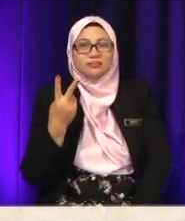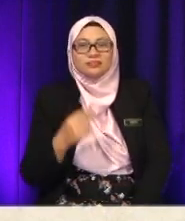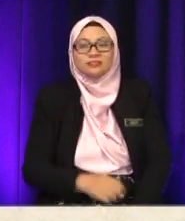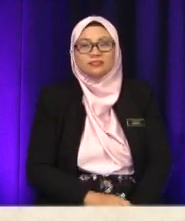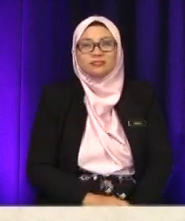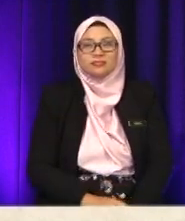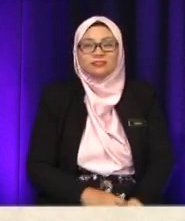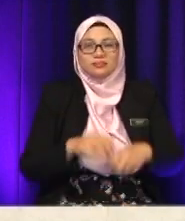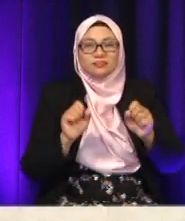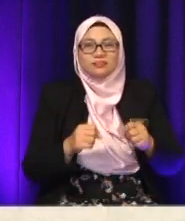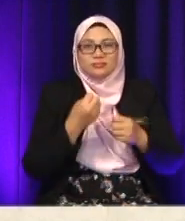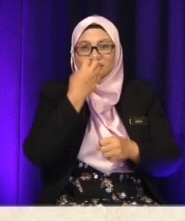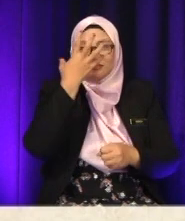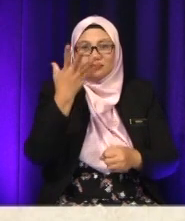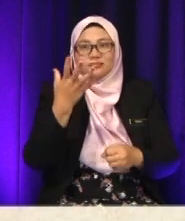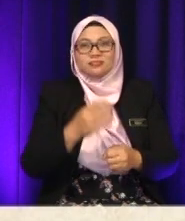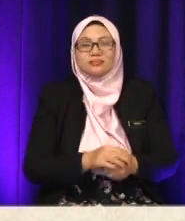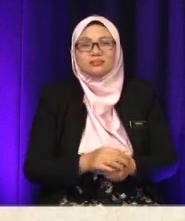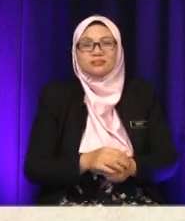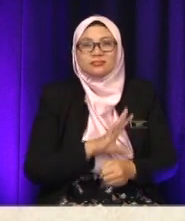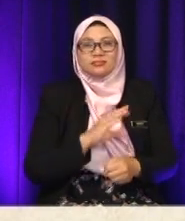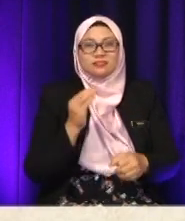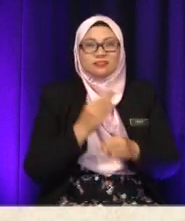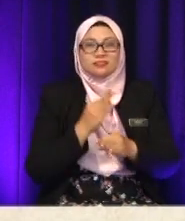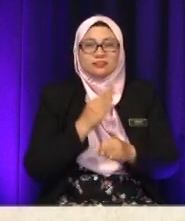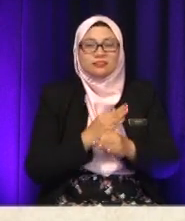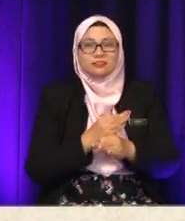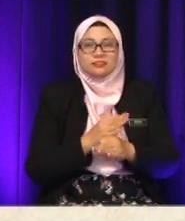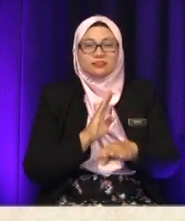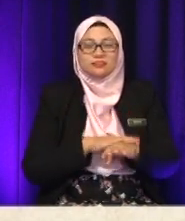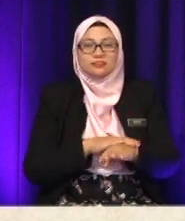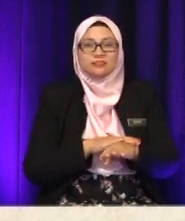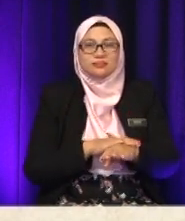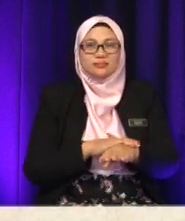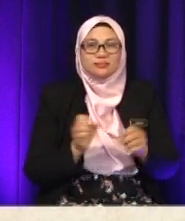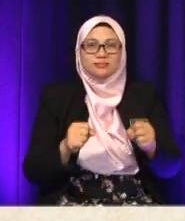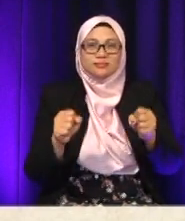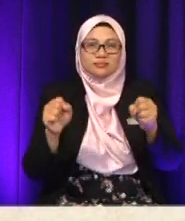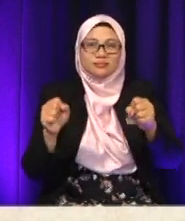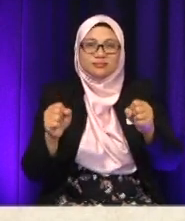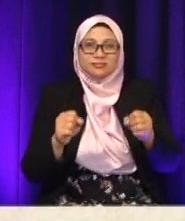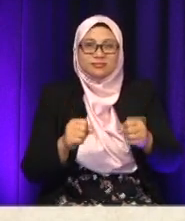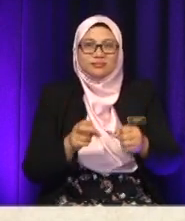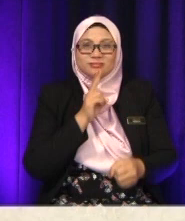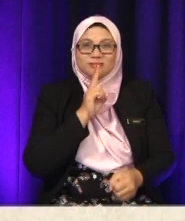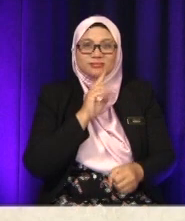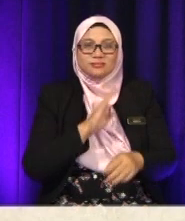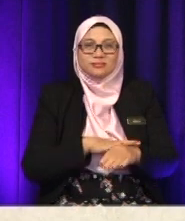menerangkan konsep dan fungsi komponen dalam sistem politik pada produk Titan sendiri oke Tentukan